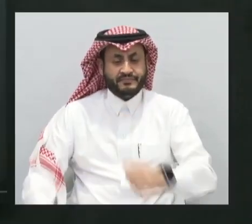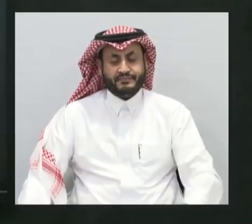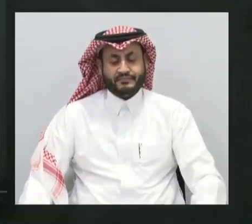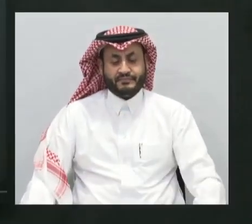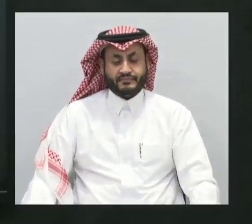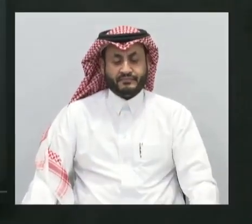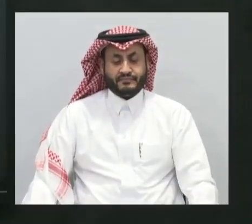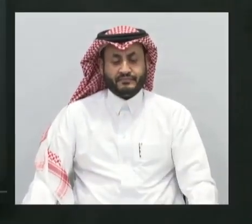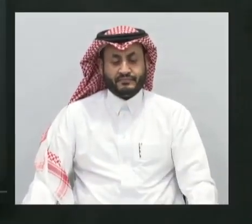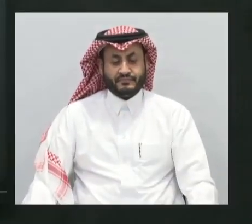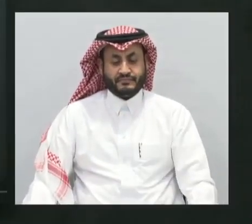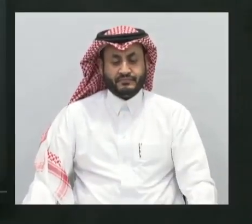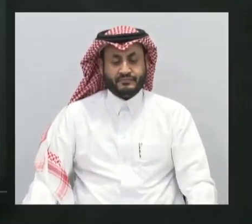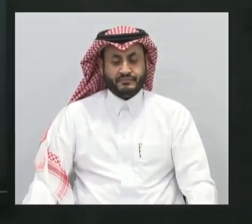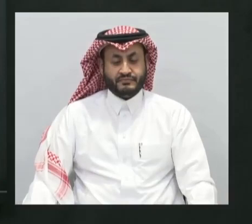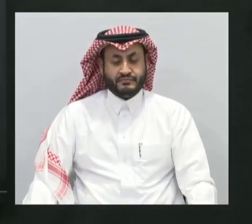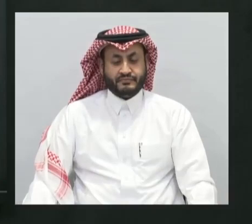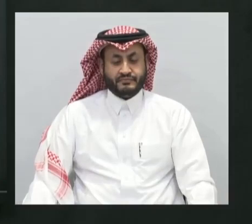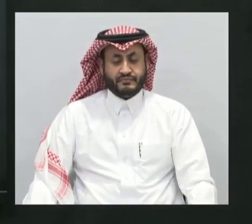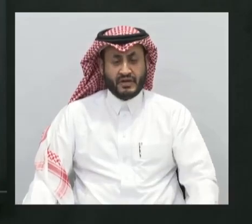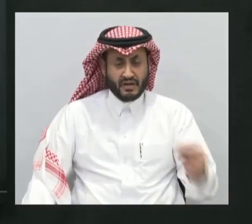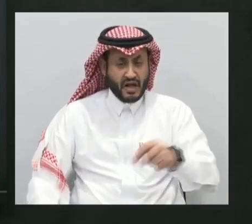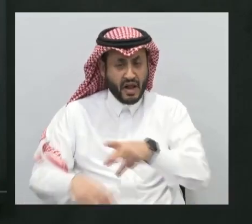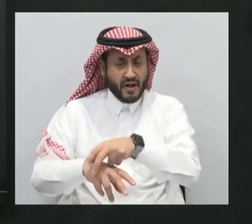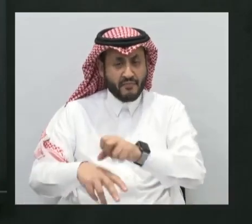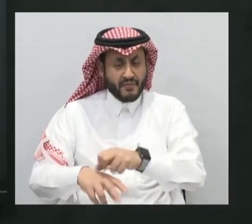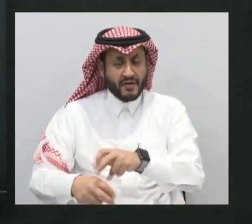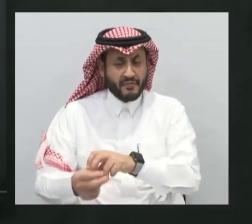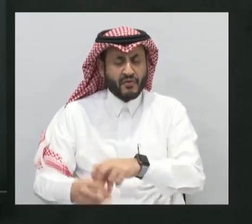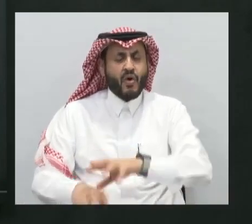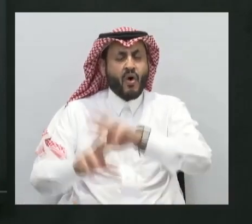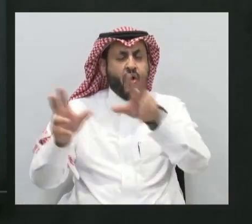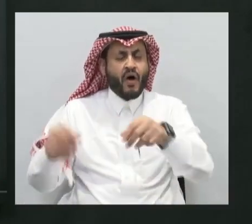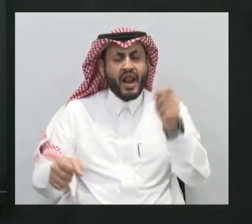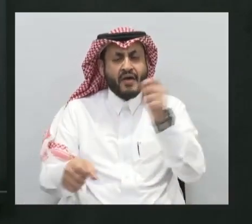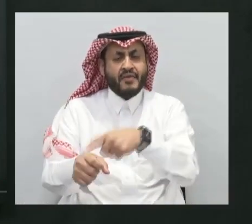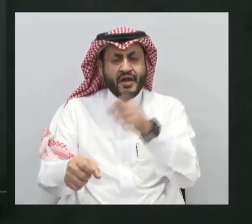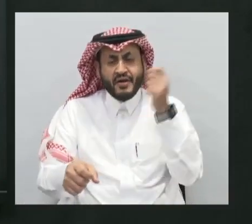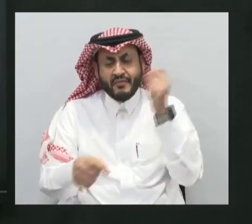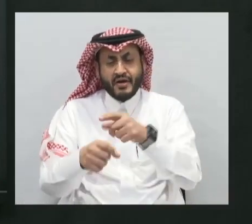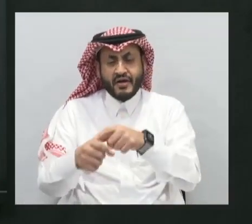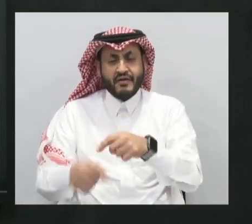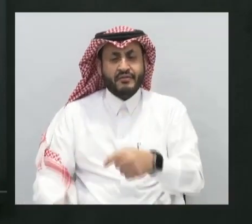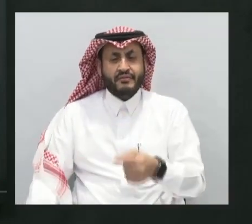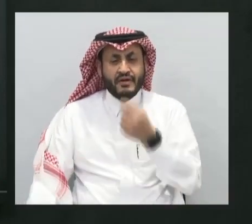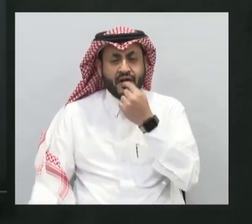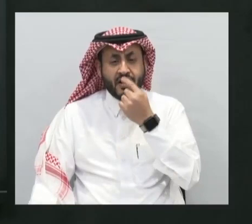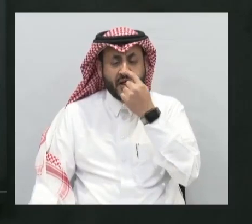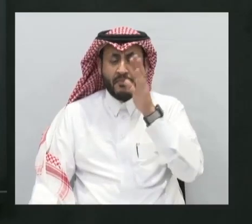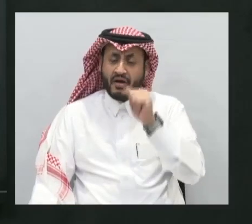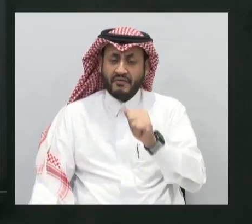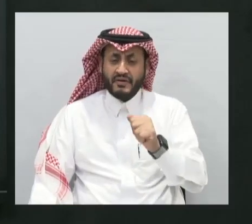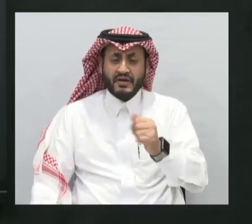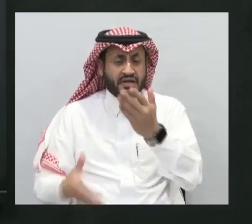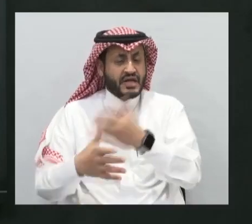لعلكم تعلمون ان في جائحه كورونا اغلب من اصيب بكارنا فقد حاسه الشم